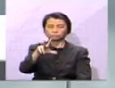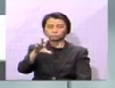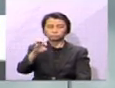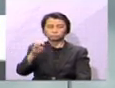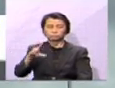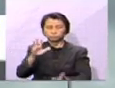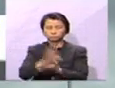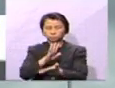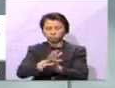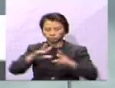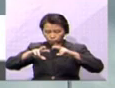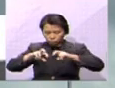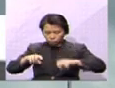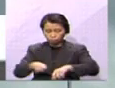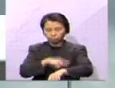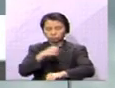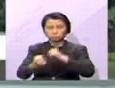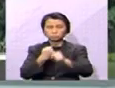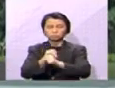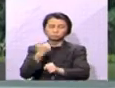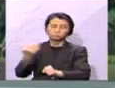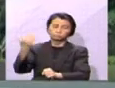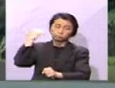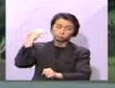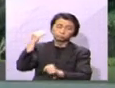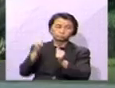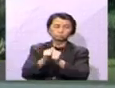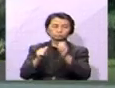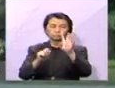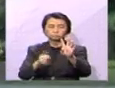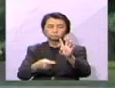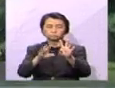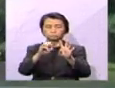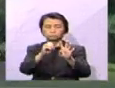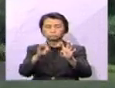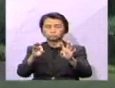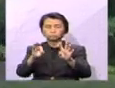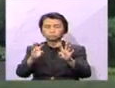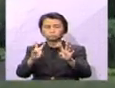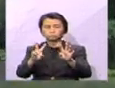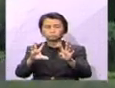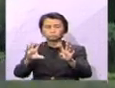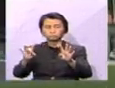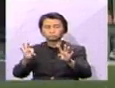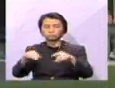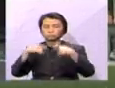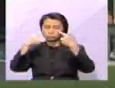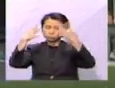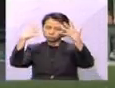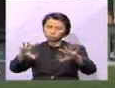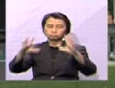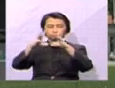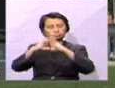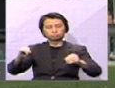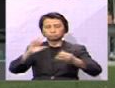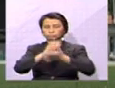kertas siasatan dibuka sepanjang tempoh tahun lalu dengan 4959 kes berjaya